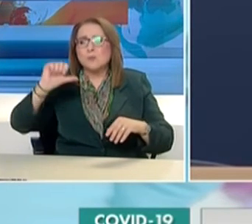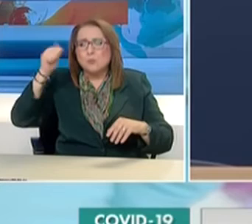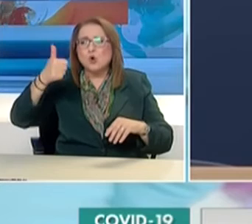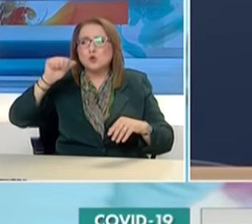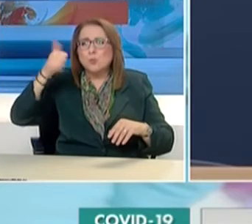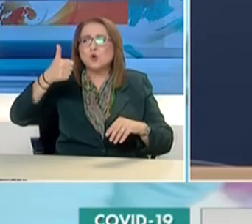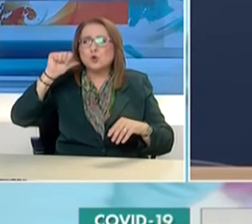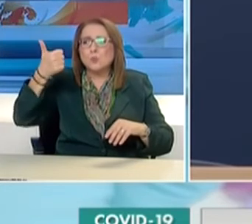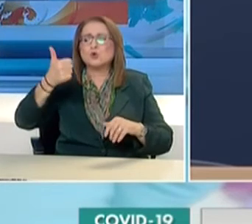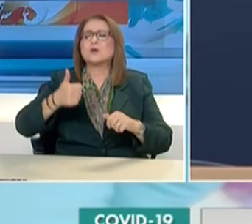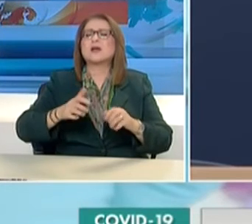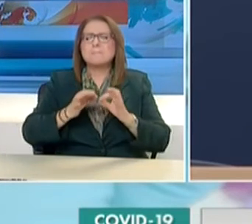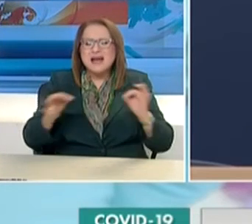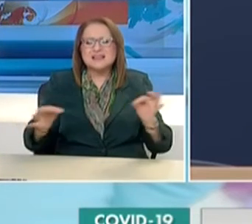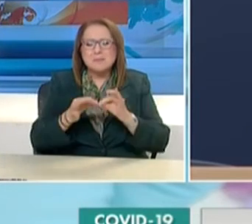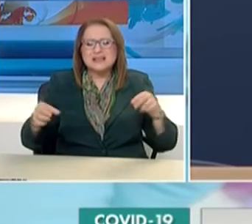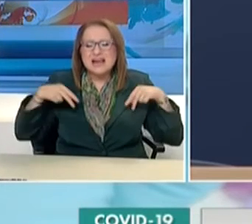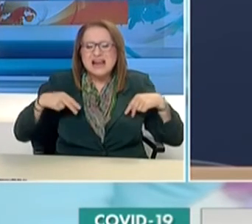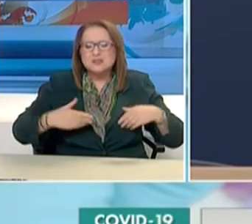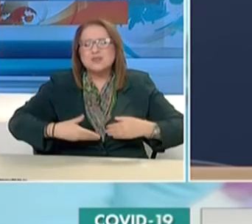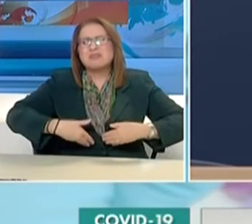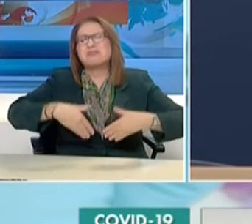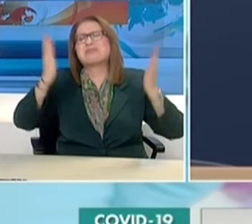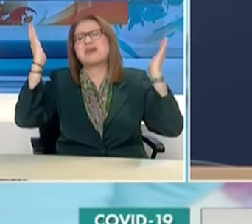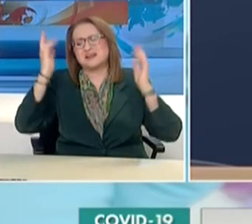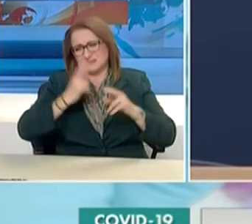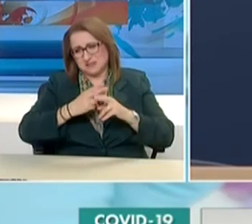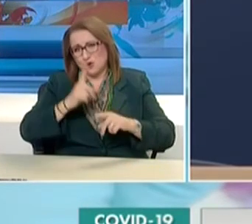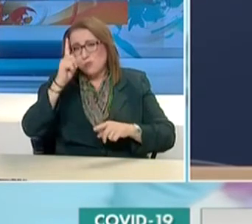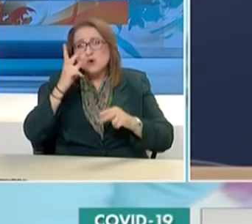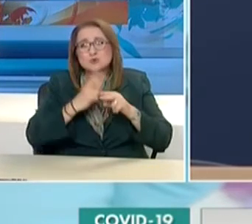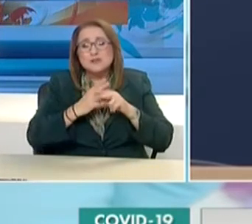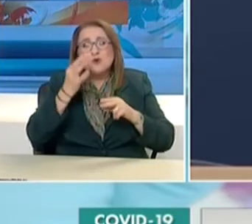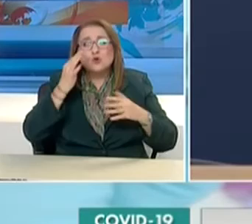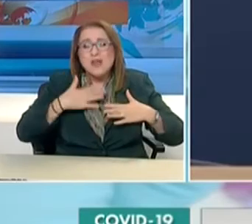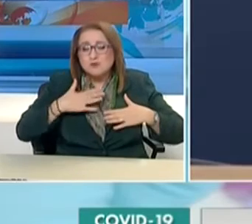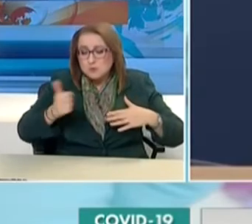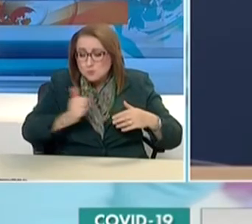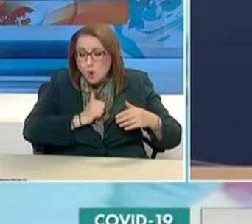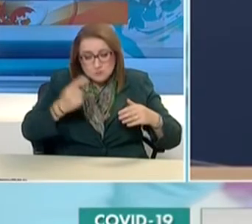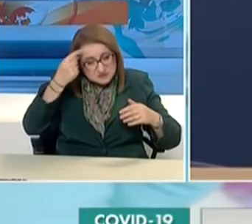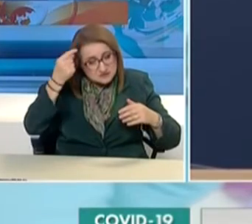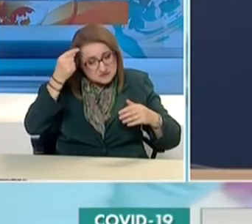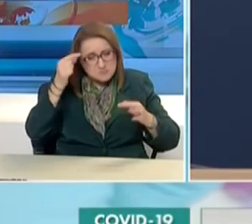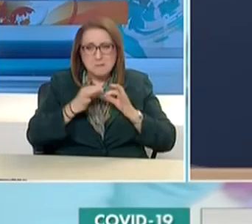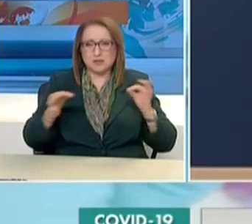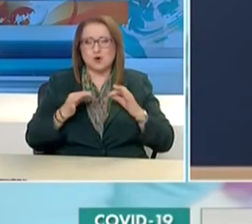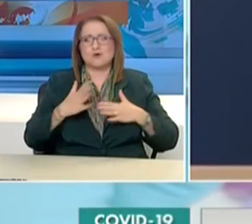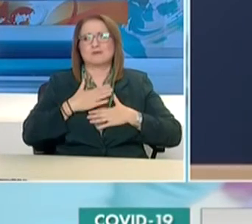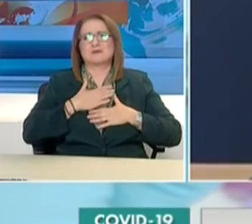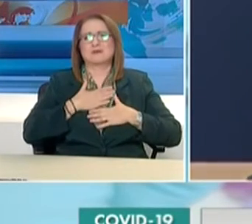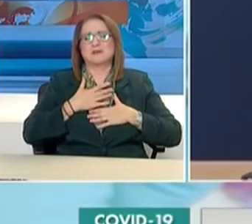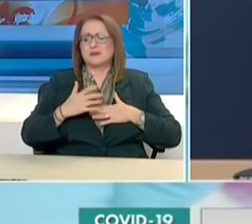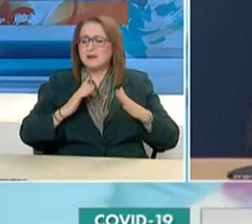από οποιοδήποτε μέτρο της πολιτείας. Έτσι. Πάντως δεν υπάρχει σύνταση επιστροφής του κόσμου στον τόπο τους, είτε